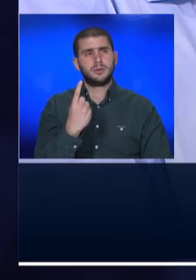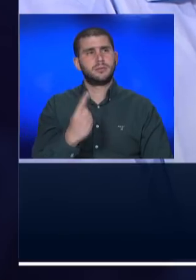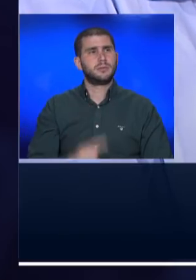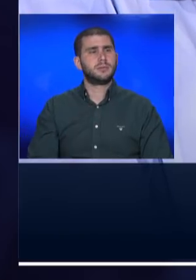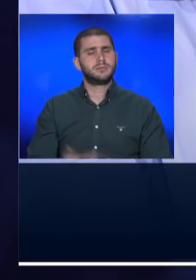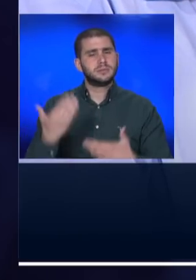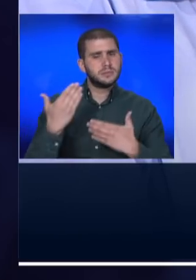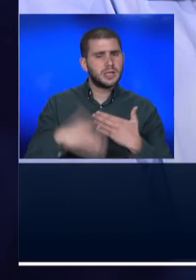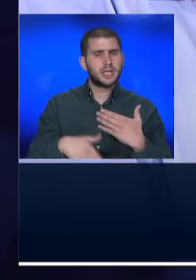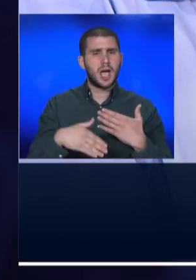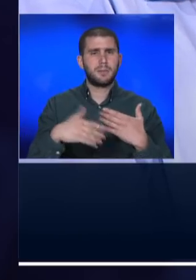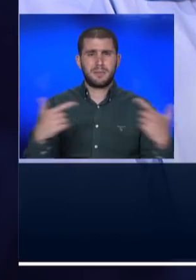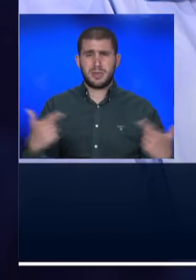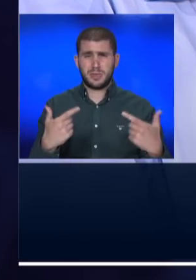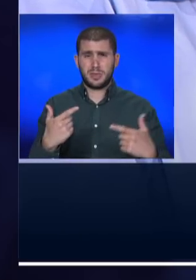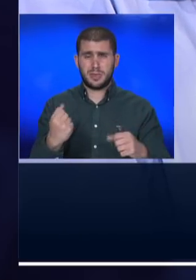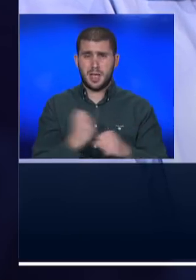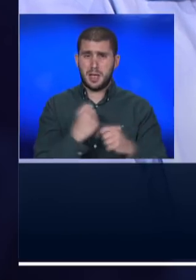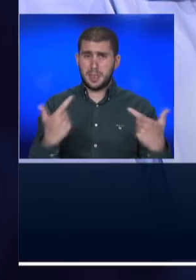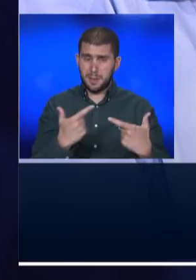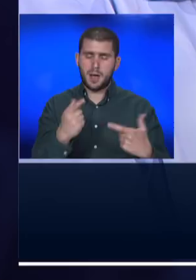סבירה שגם